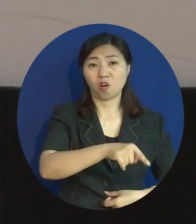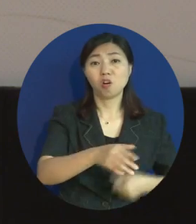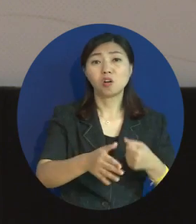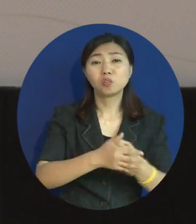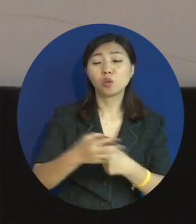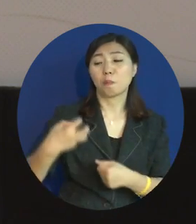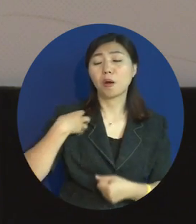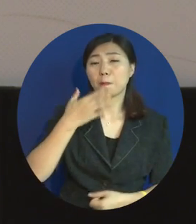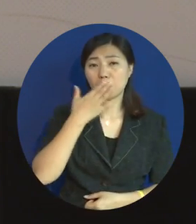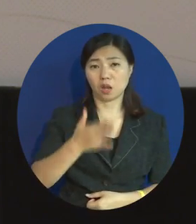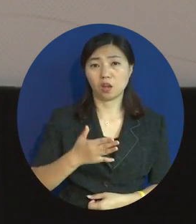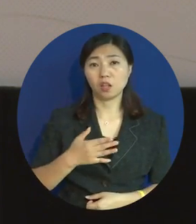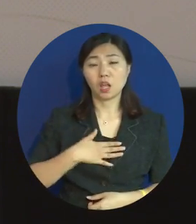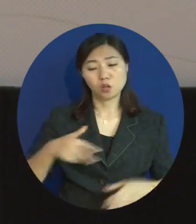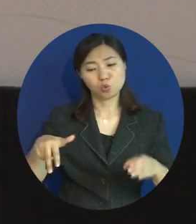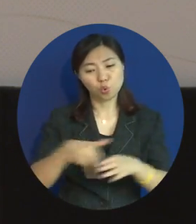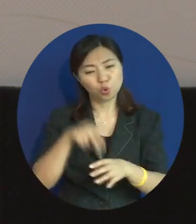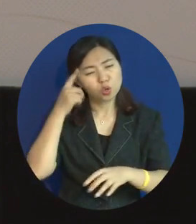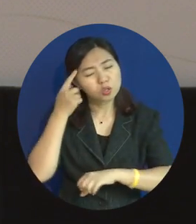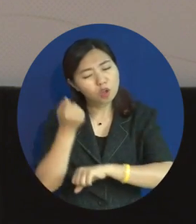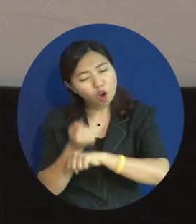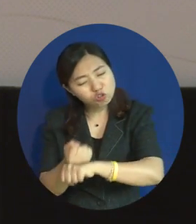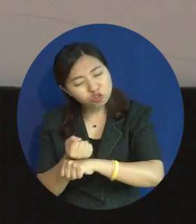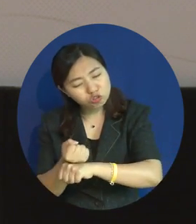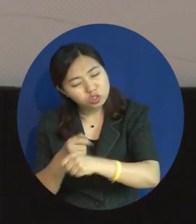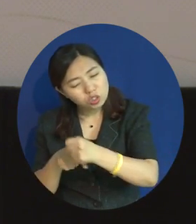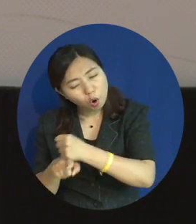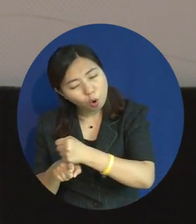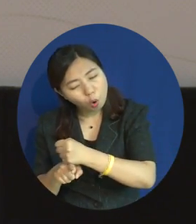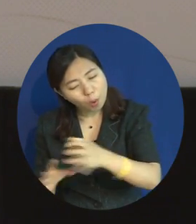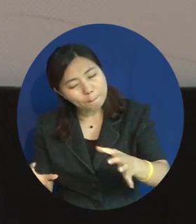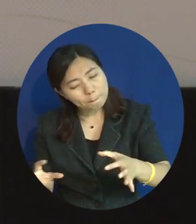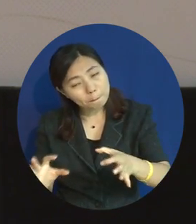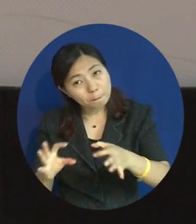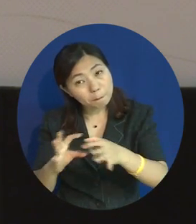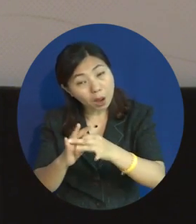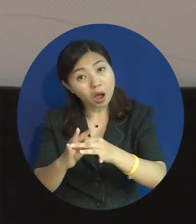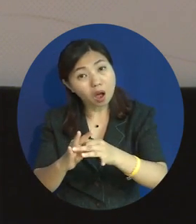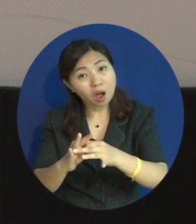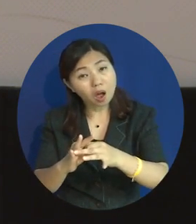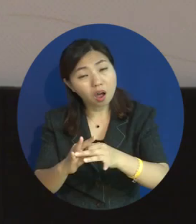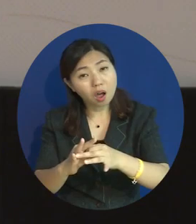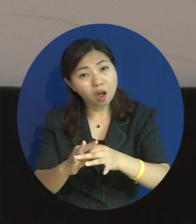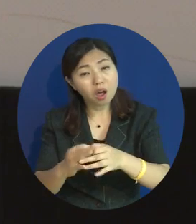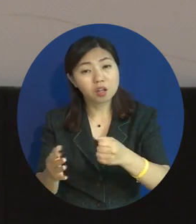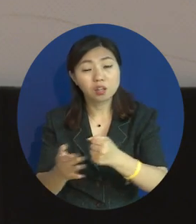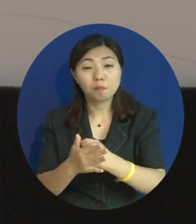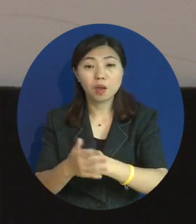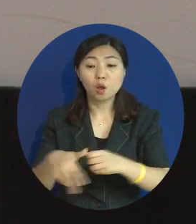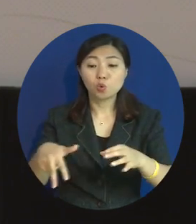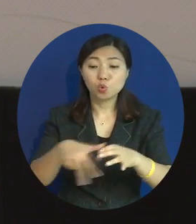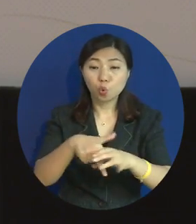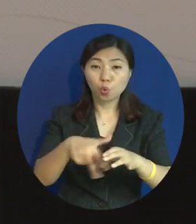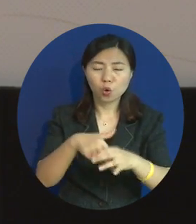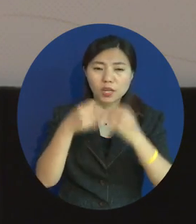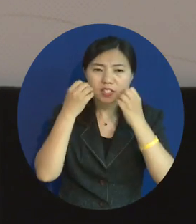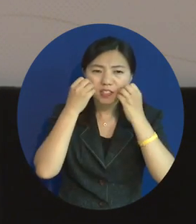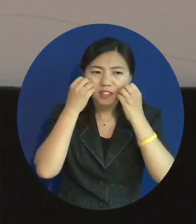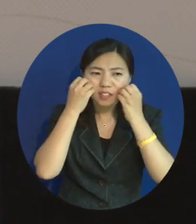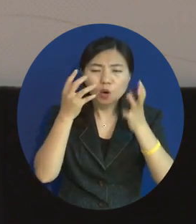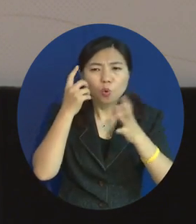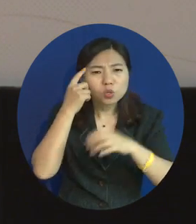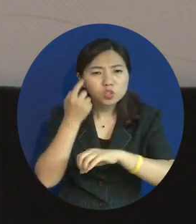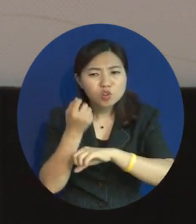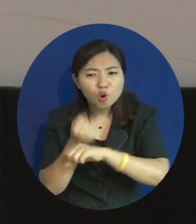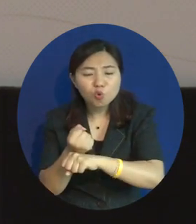그런 탐구욕과 종교가 결합해서 전혀 안 맞는데, 종교에 있어서 새로운 영역이 개척되잖아. 지금 이런